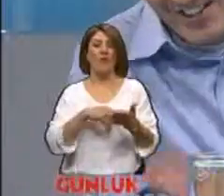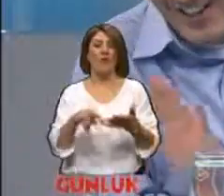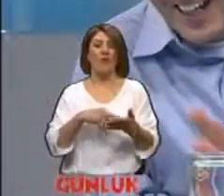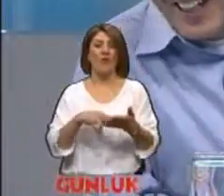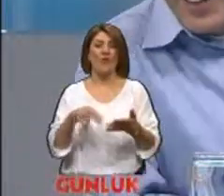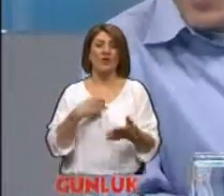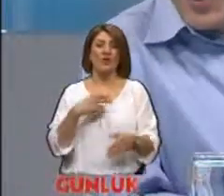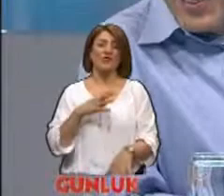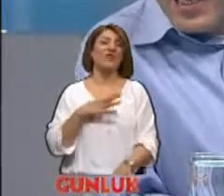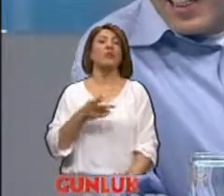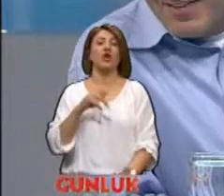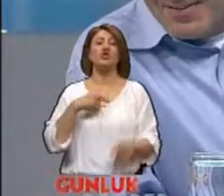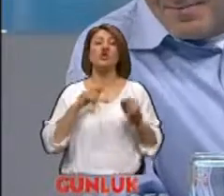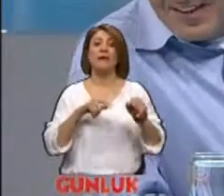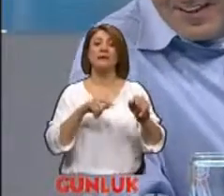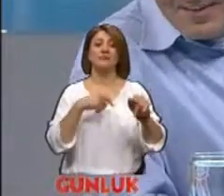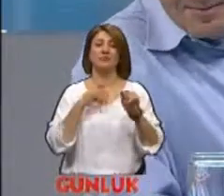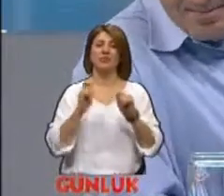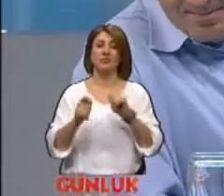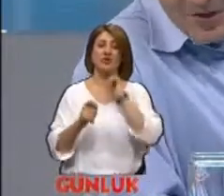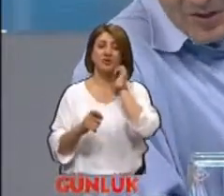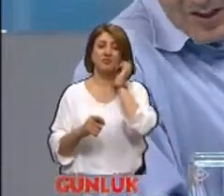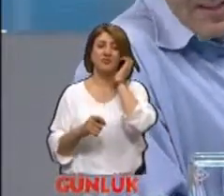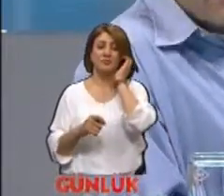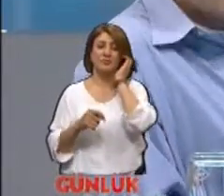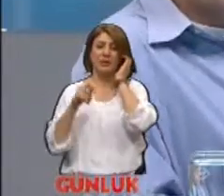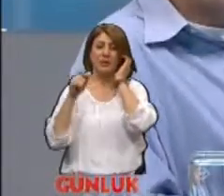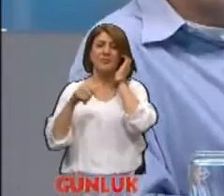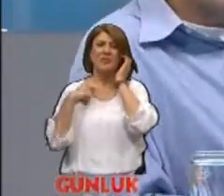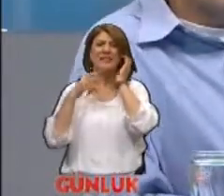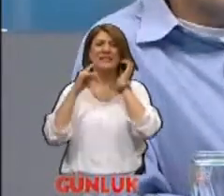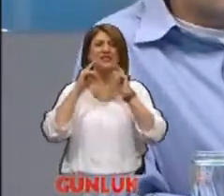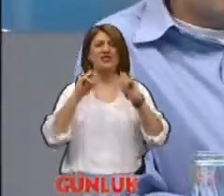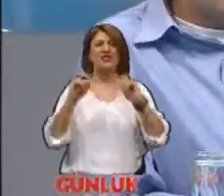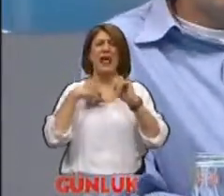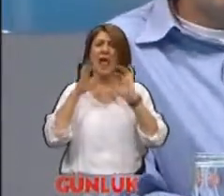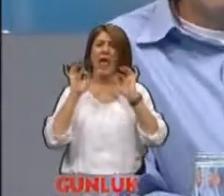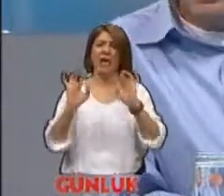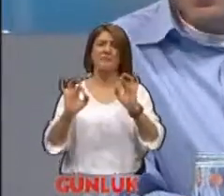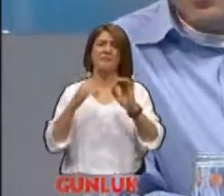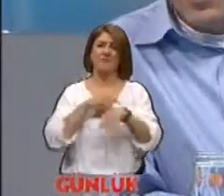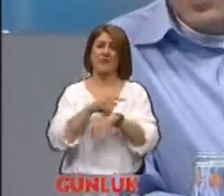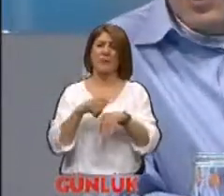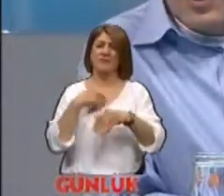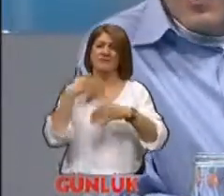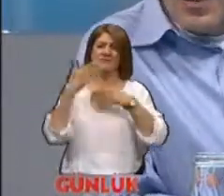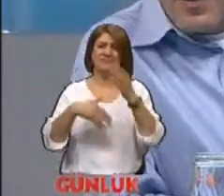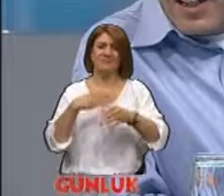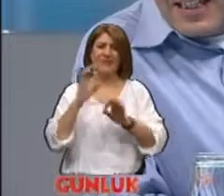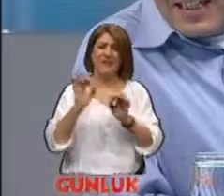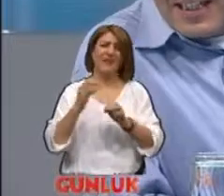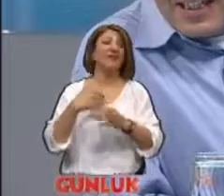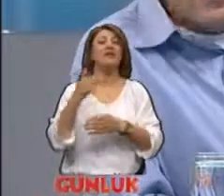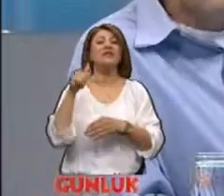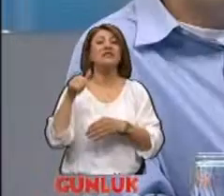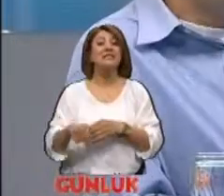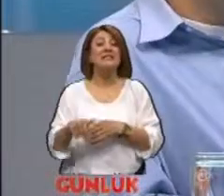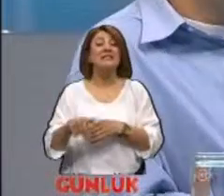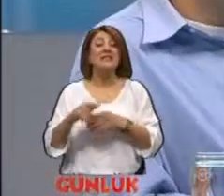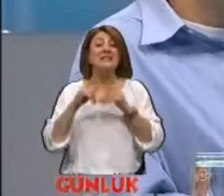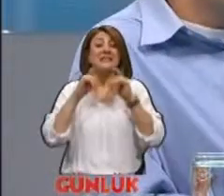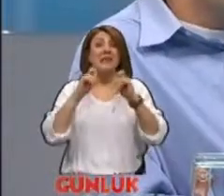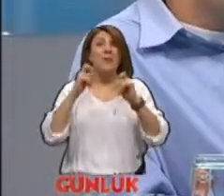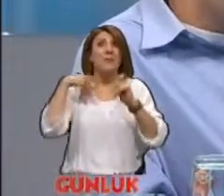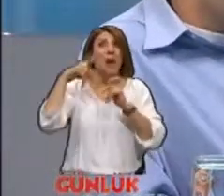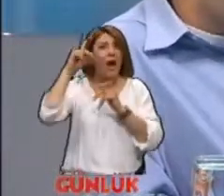Harika. Bundan sonra evet. Takipçiyim. Şimdi biliyorsun Çin'e bir zaman ayırıyoruz hep. Evet, evet. Burada. Bu sefer Çinlilerin hani